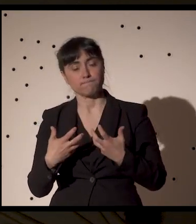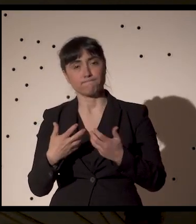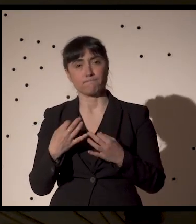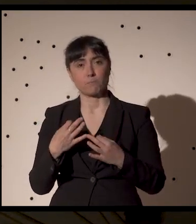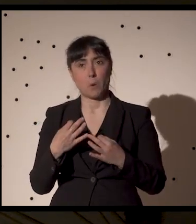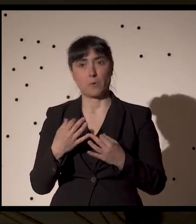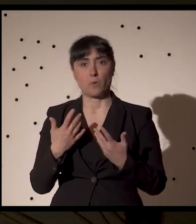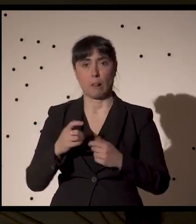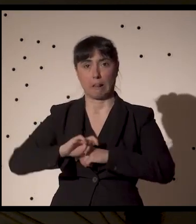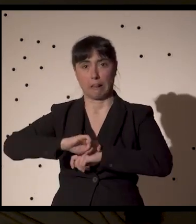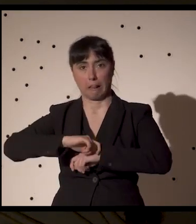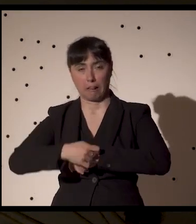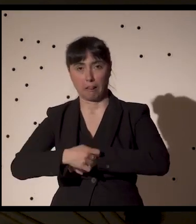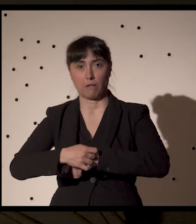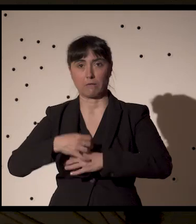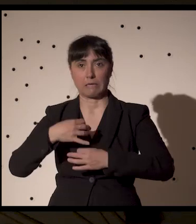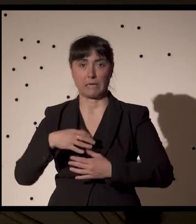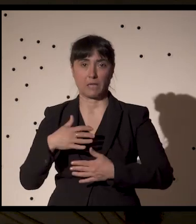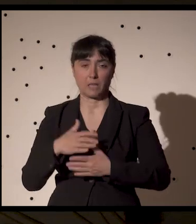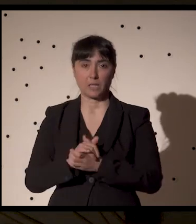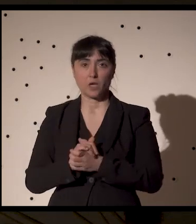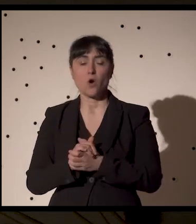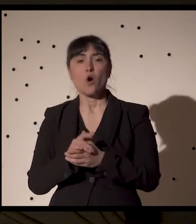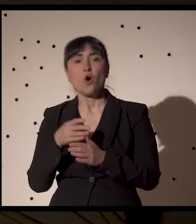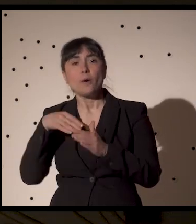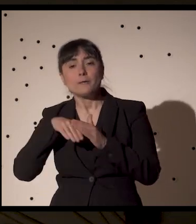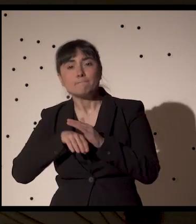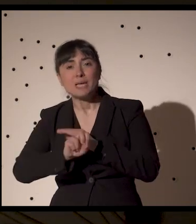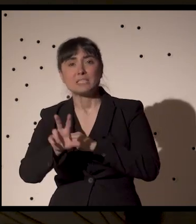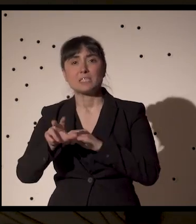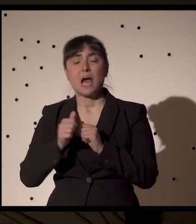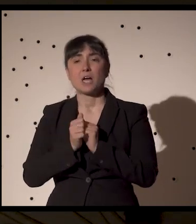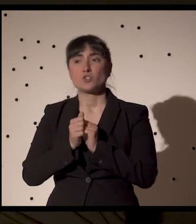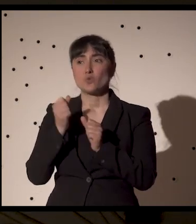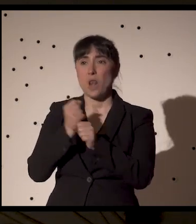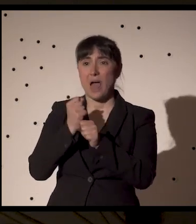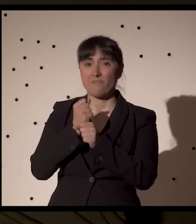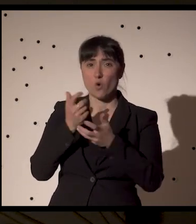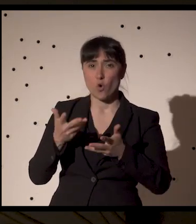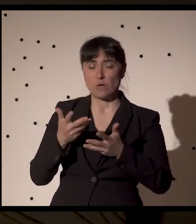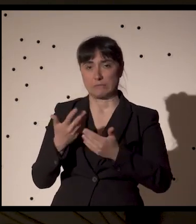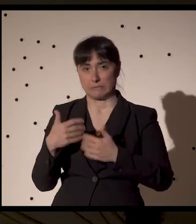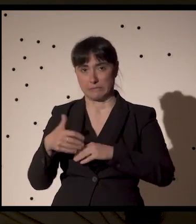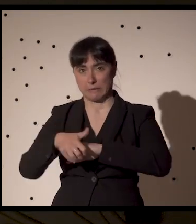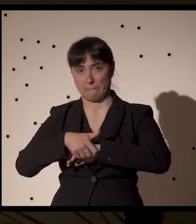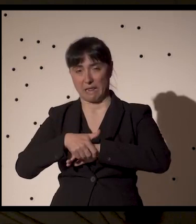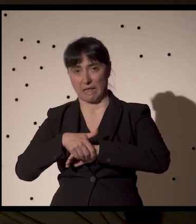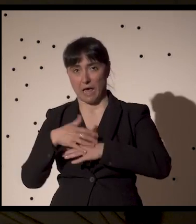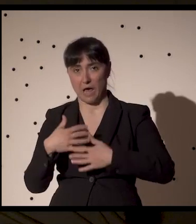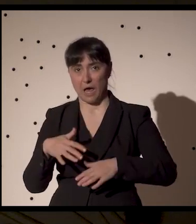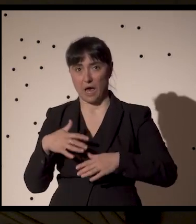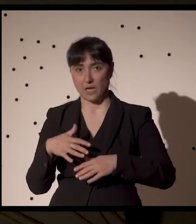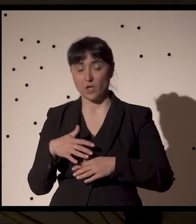tagliente sul tema della precarietà del lavoro in Italia oggi con un'attenzione particolare al tema delle